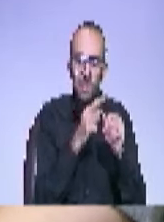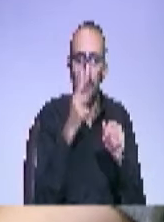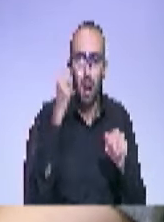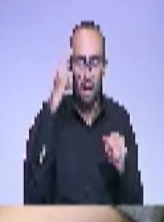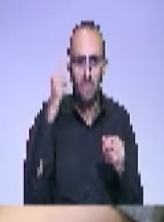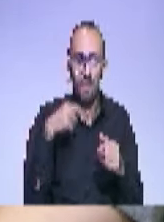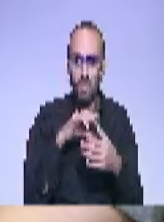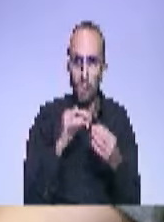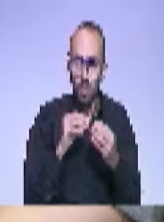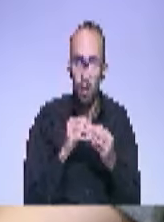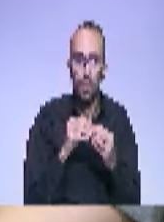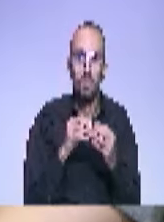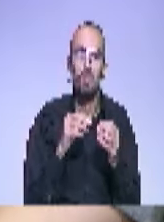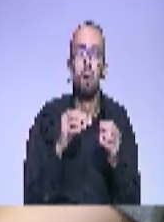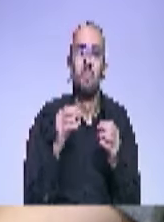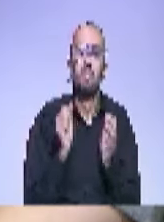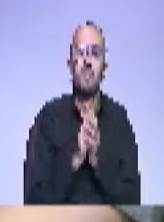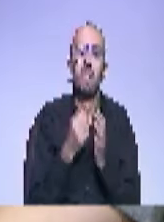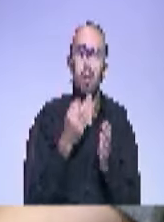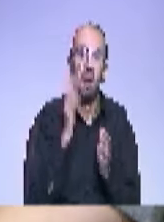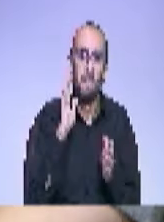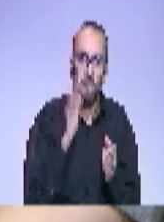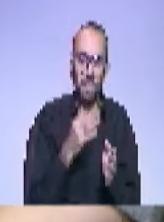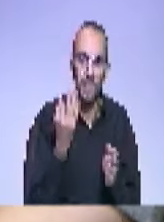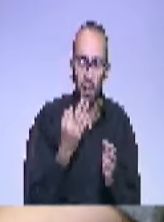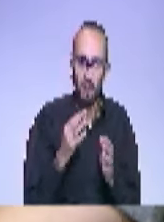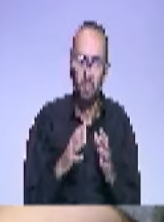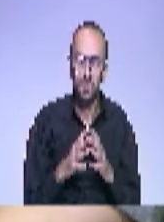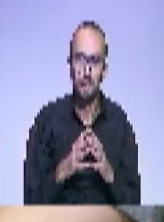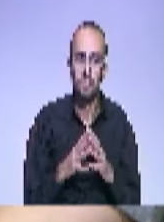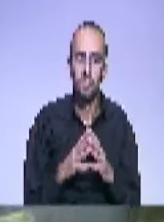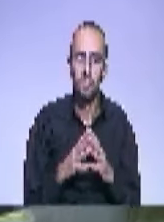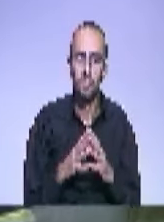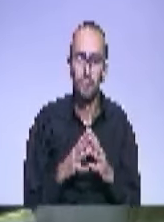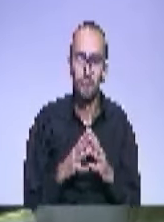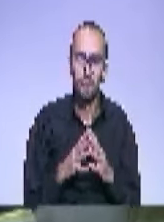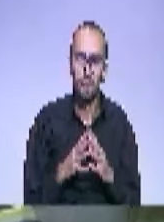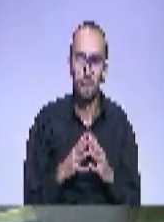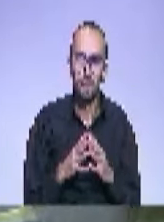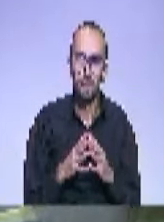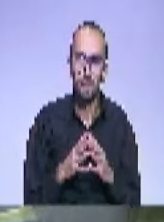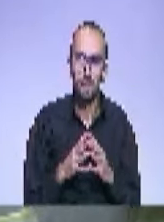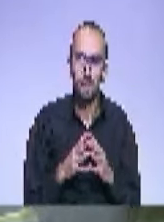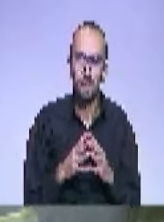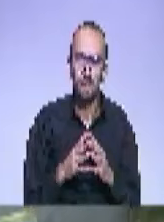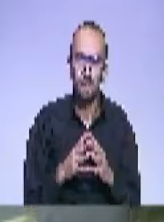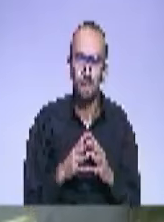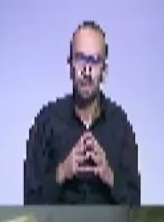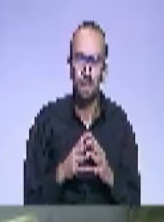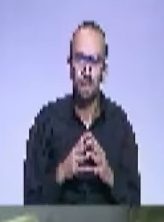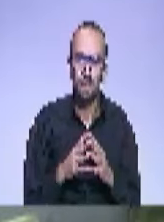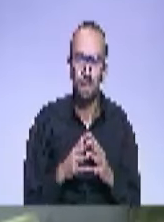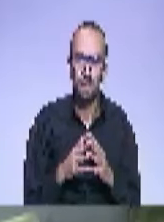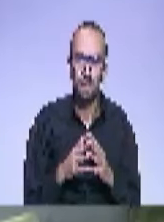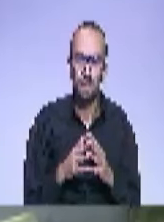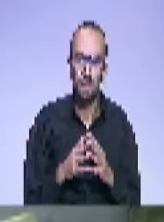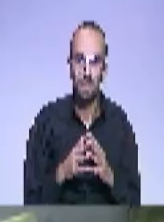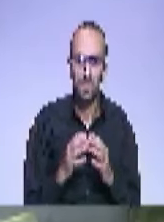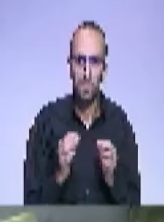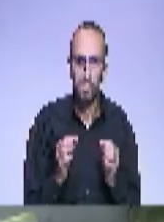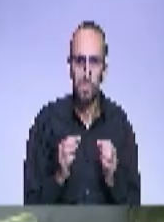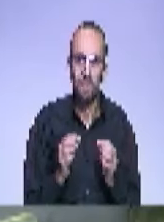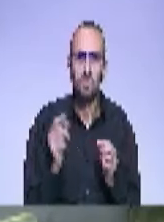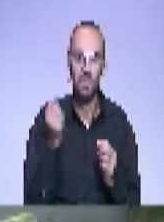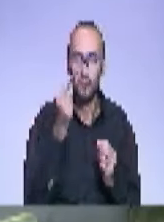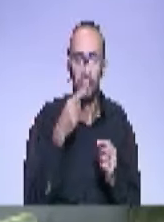جه قعد 3 ايام في بابايا. بس انا كنت مبيت. بص يا بنتي القصص دي مش محتاجينها كلنا. بص يا ناس لا بس جيت في